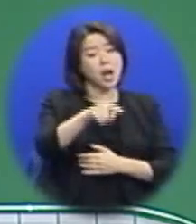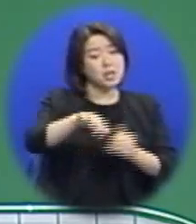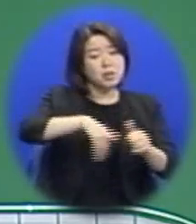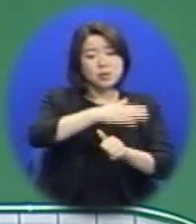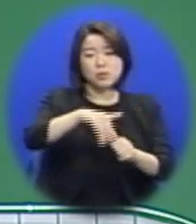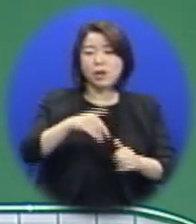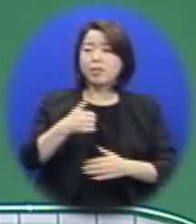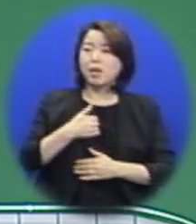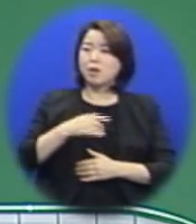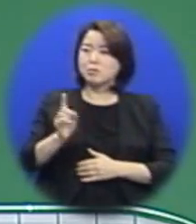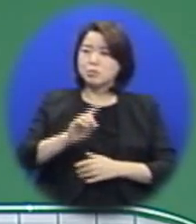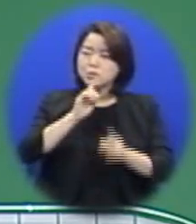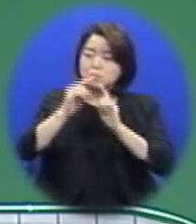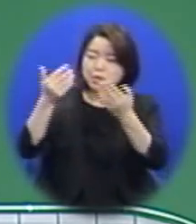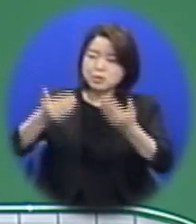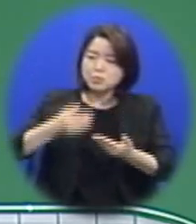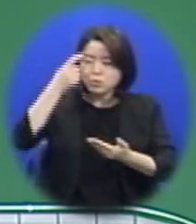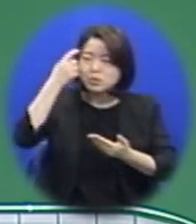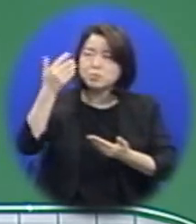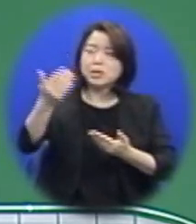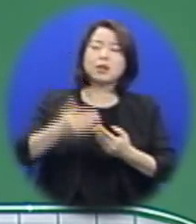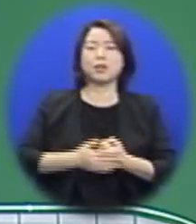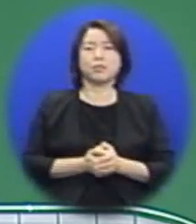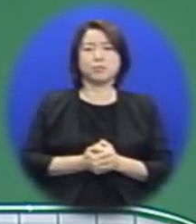나에게 뭘 말씀하시려는 것입니까?